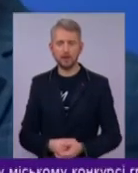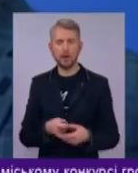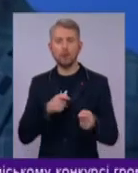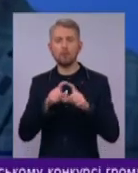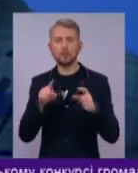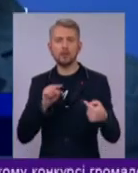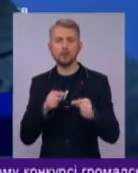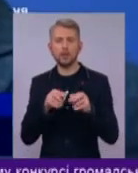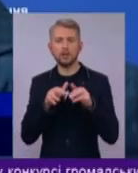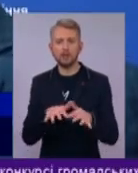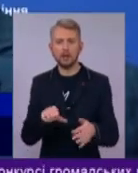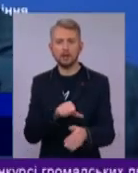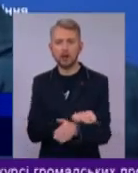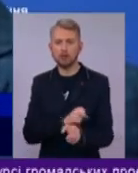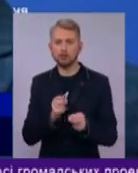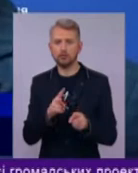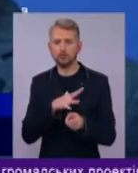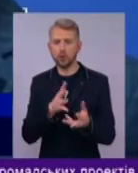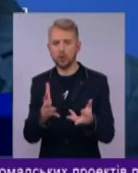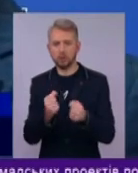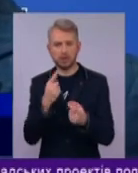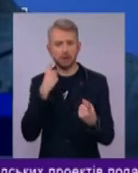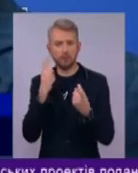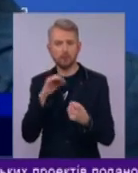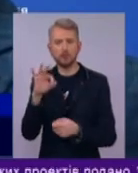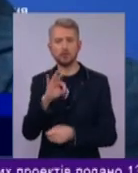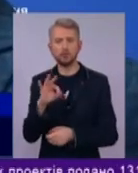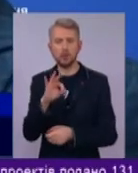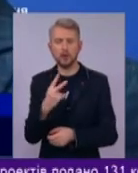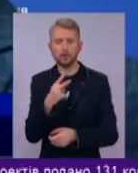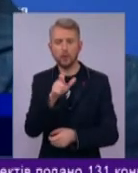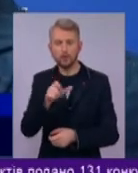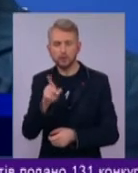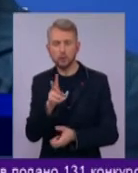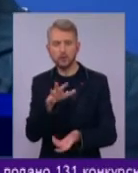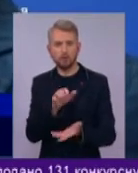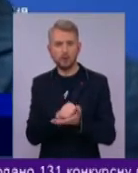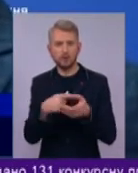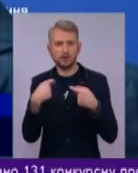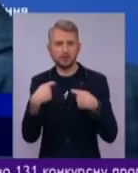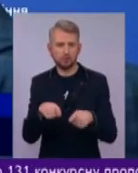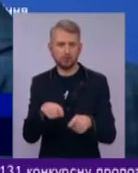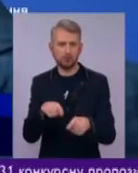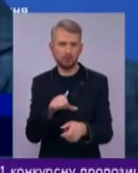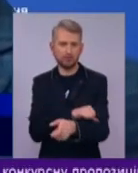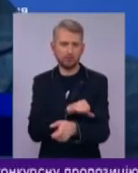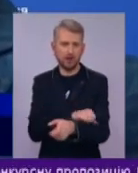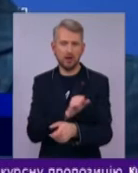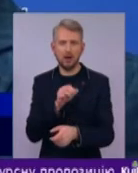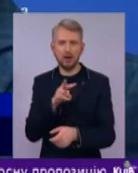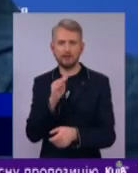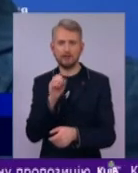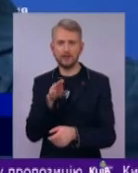Управлінням протидії наркозлочинності була отримана оперативна інформація щодо двох осіб, які займаються збутом психотропної речовини